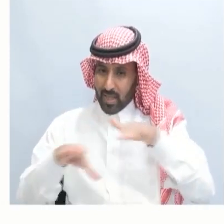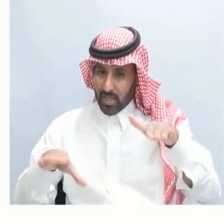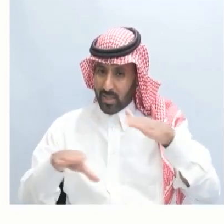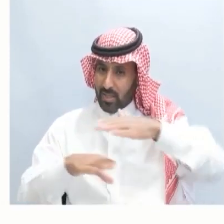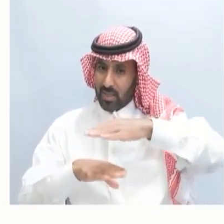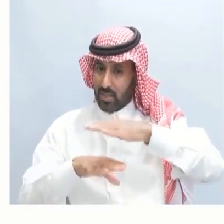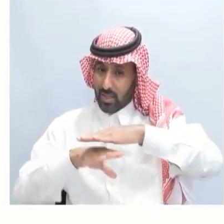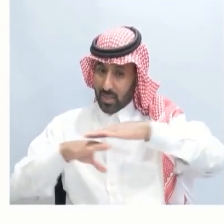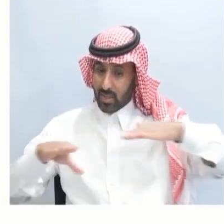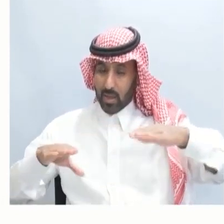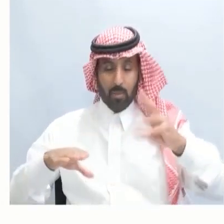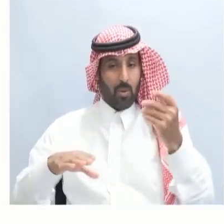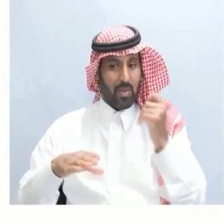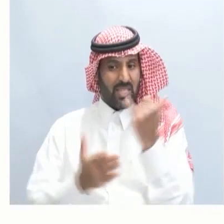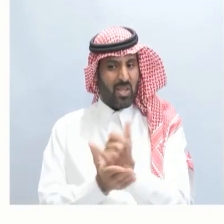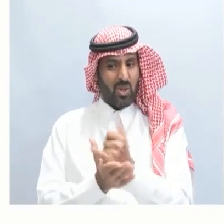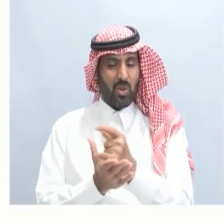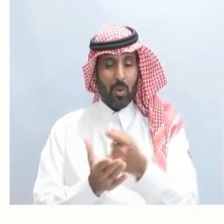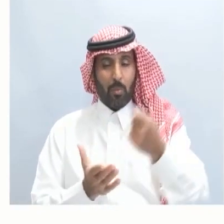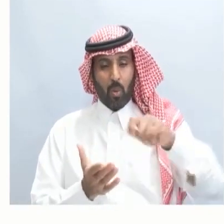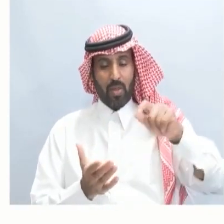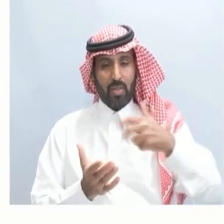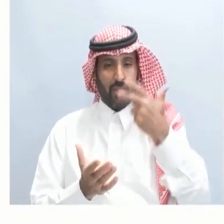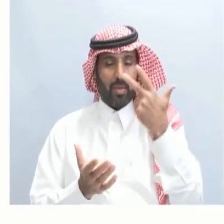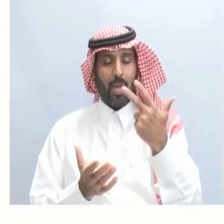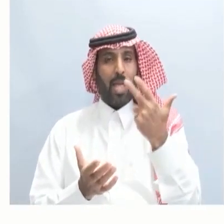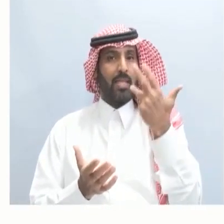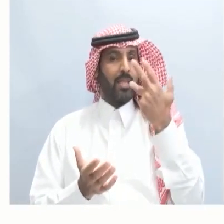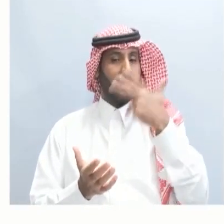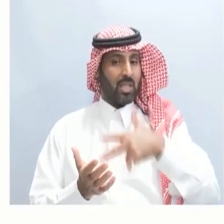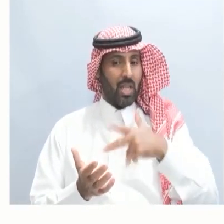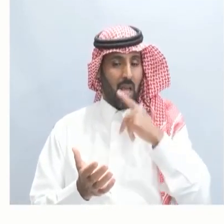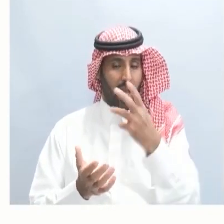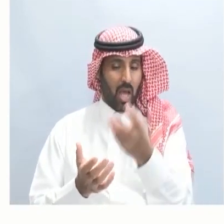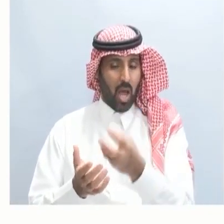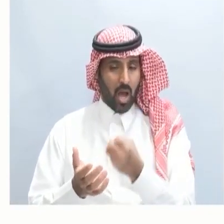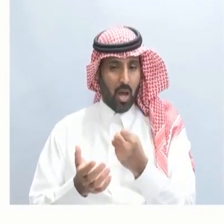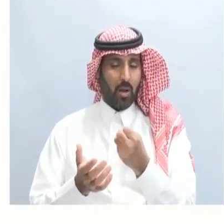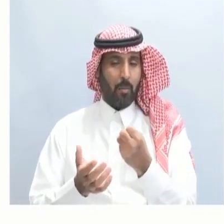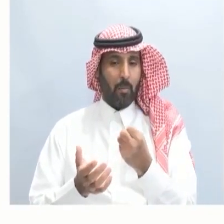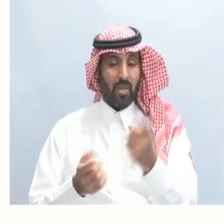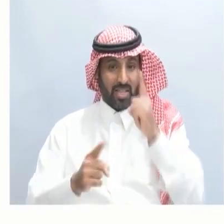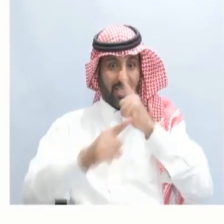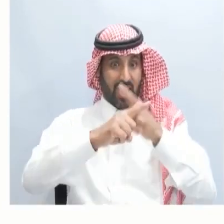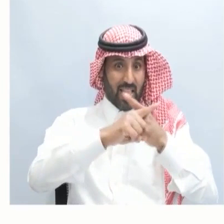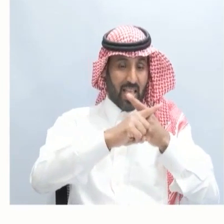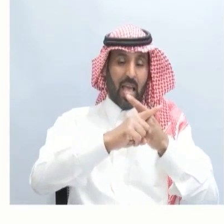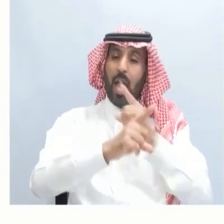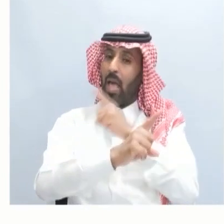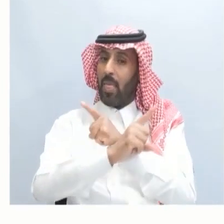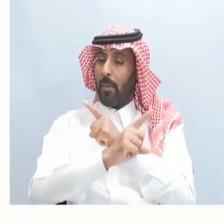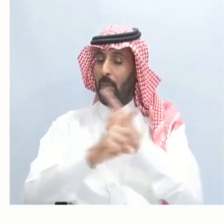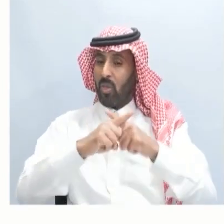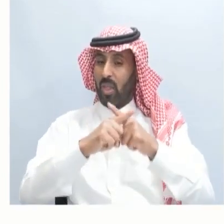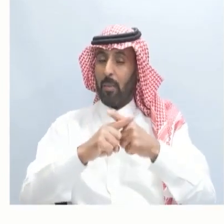لنجرب بوينت كم 98 90 من اين من هنا اخذ هذه القيم اضربها في كم اكتب معي